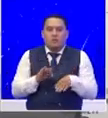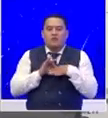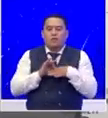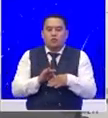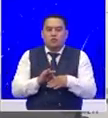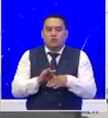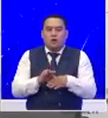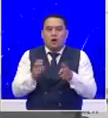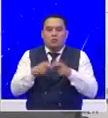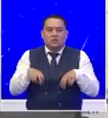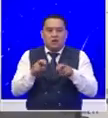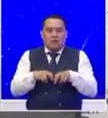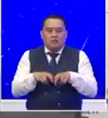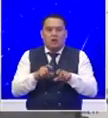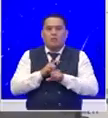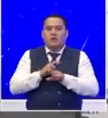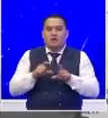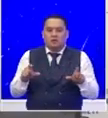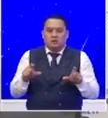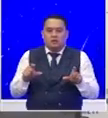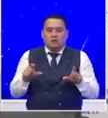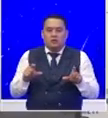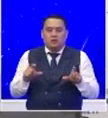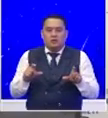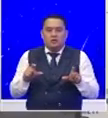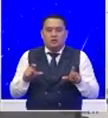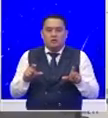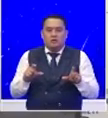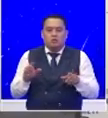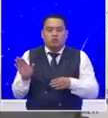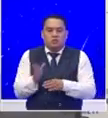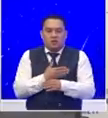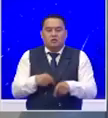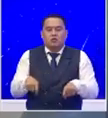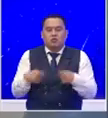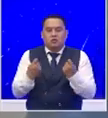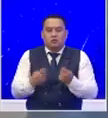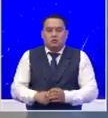проводится обследование данных объектов на предмет